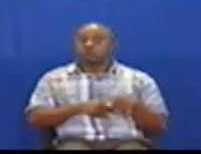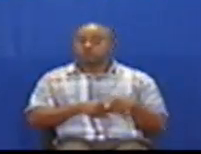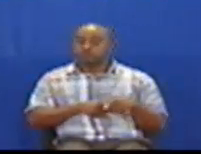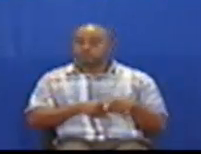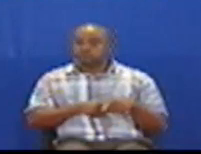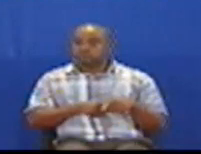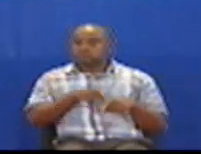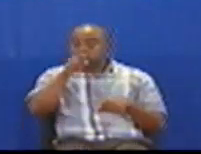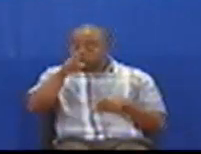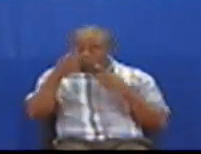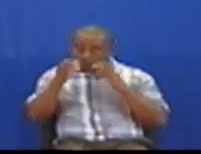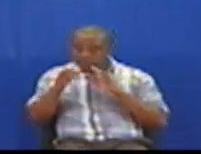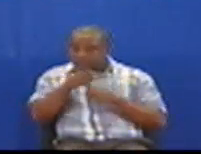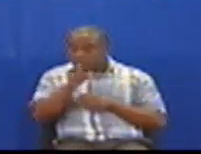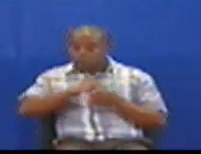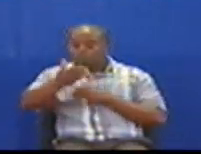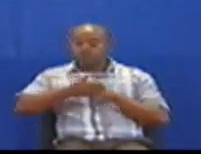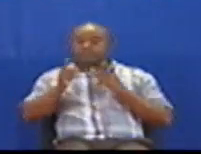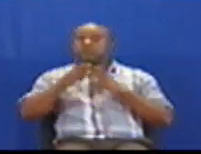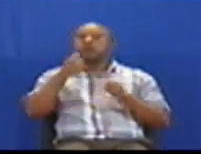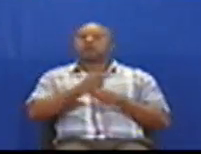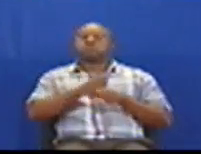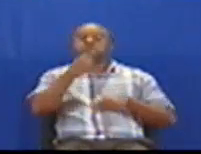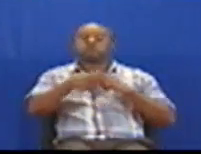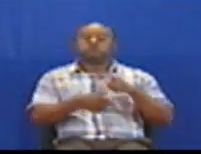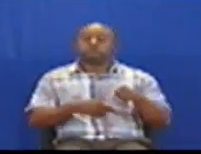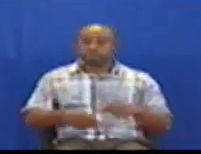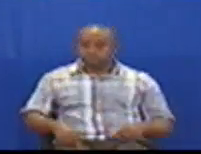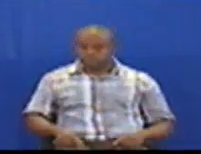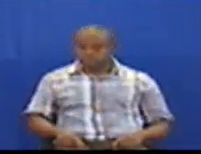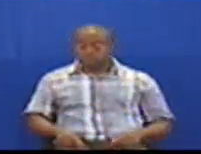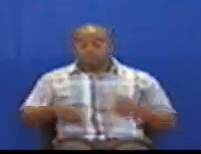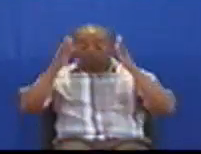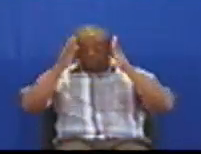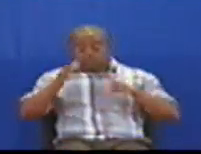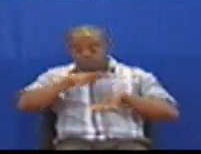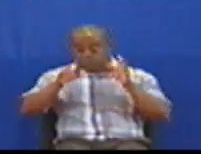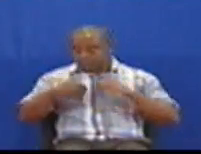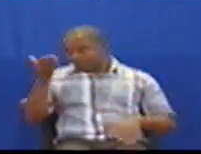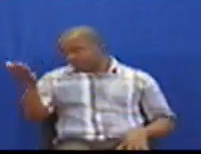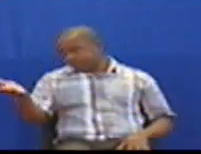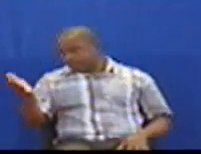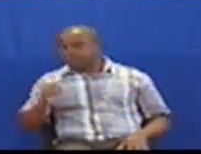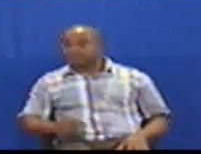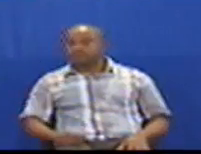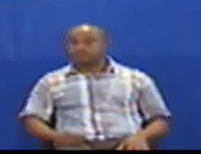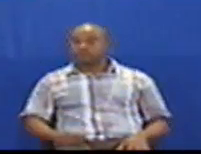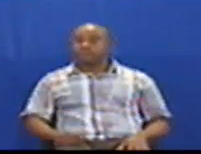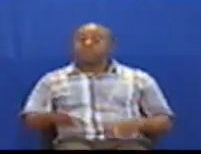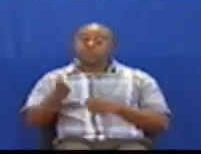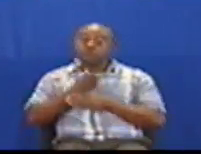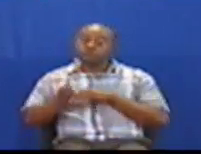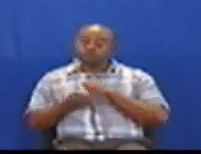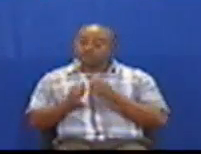yao, waone jinsi ya kuweza kurudisha kazini, waendelee kufanya kazi. Mheshimiwa Naibu Spika, swali lingine, swala la TARURA. Napongeza kazi nzuri ya